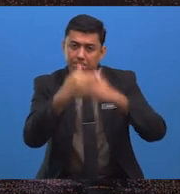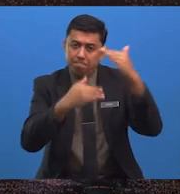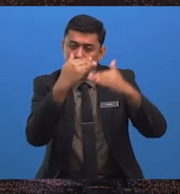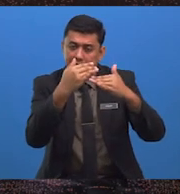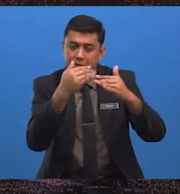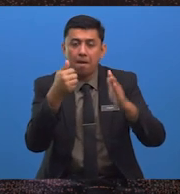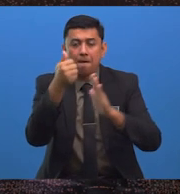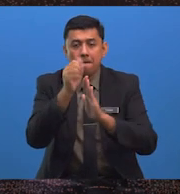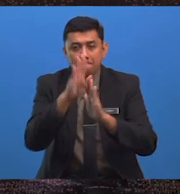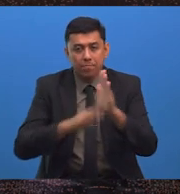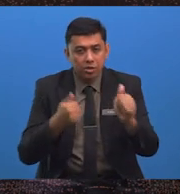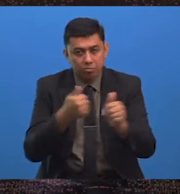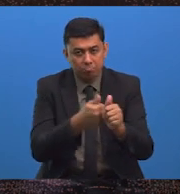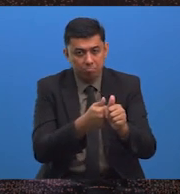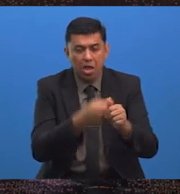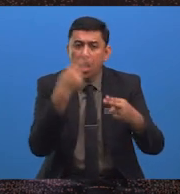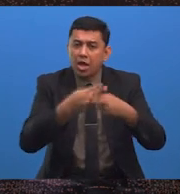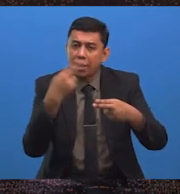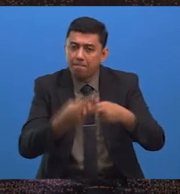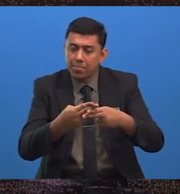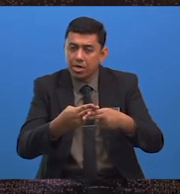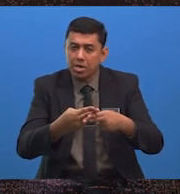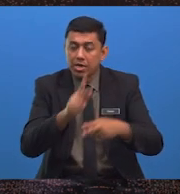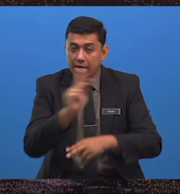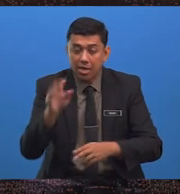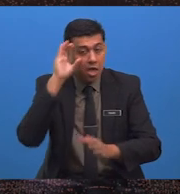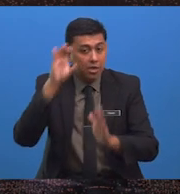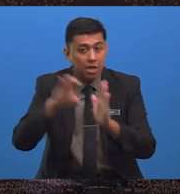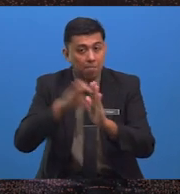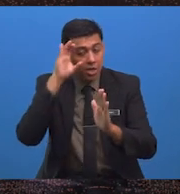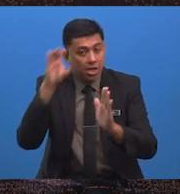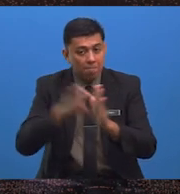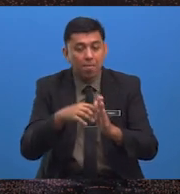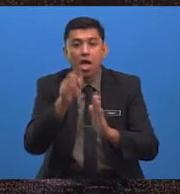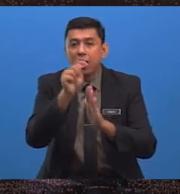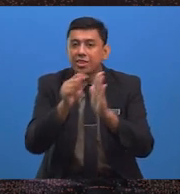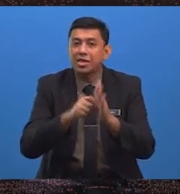berikut. Kemudian, namakan gambar-gambar tersebut.